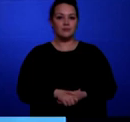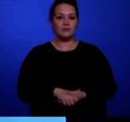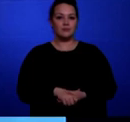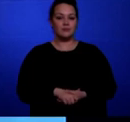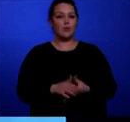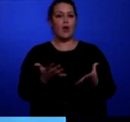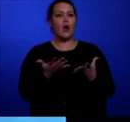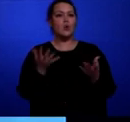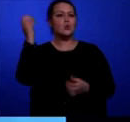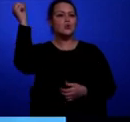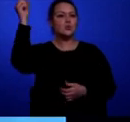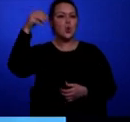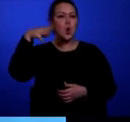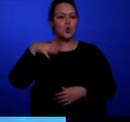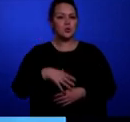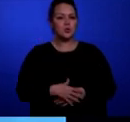Какое солнце?